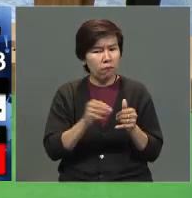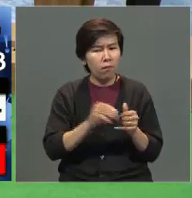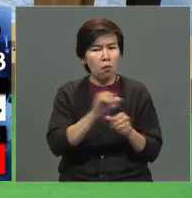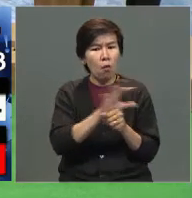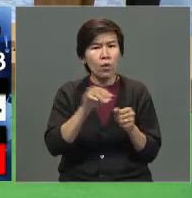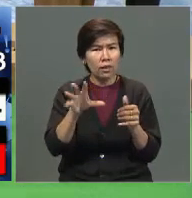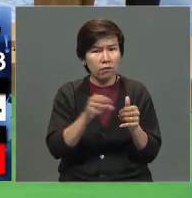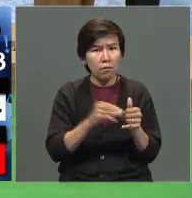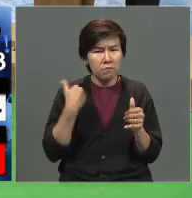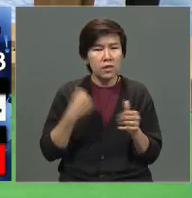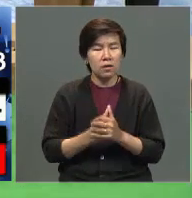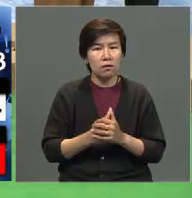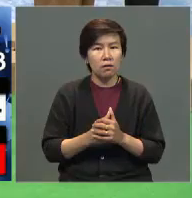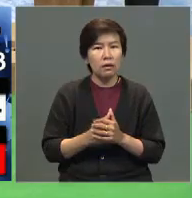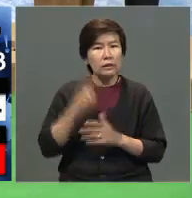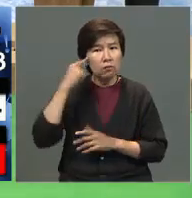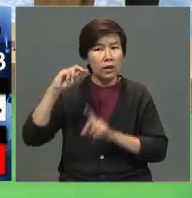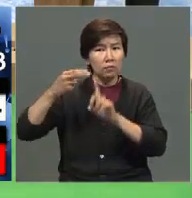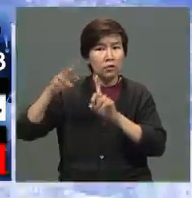นะครับเท่ากับว่าในประเทศไทยเราอาจจะมีคนป่วยที่มีเชื้อโควิชในตัวและไม่รู้ตัวเนี่ยเรา12,000